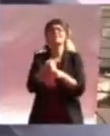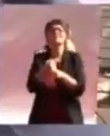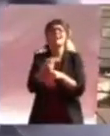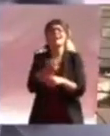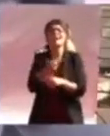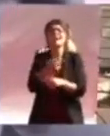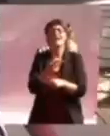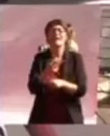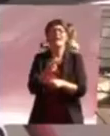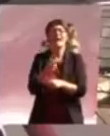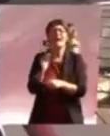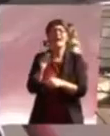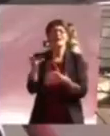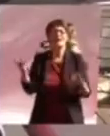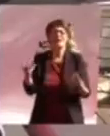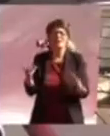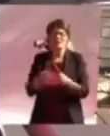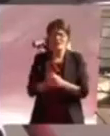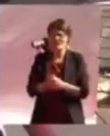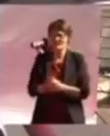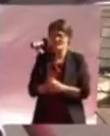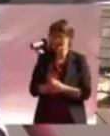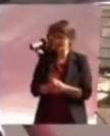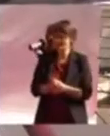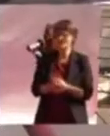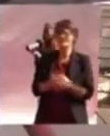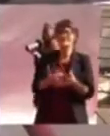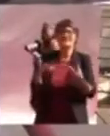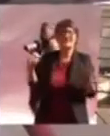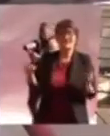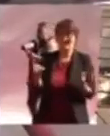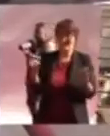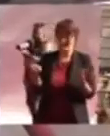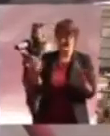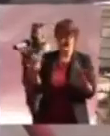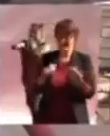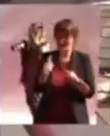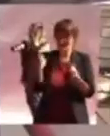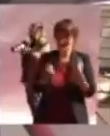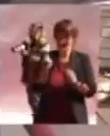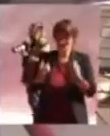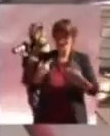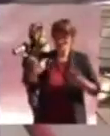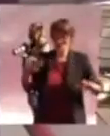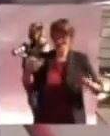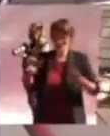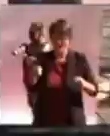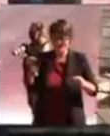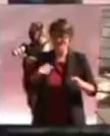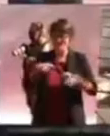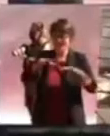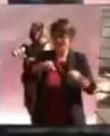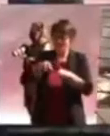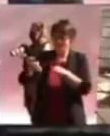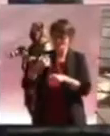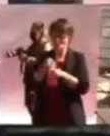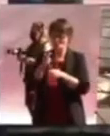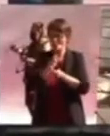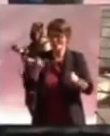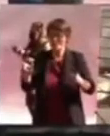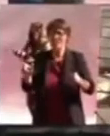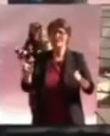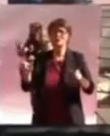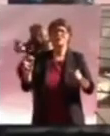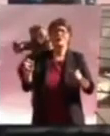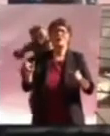fare perché le iniziative prese in emergenza di aumento del personale per sostenere diciamo la